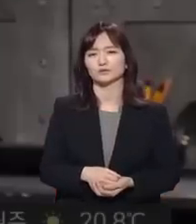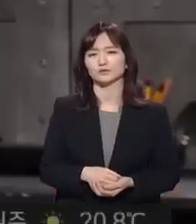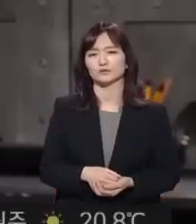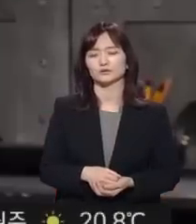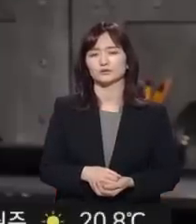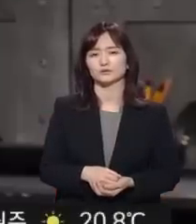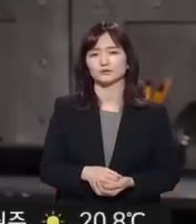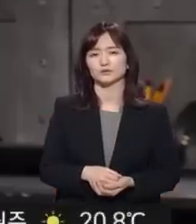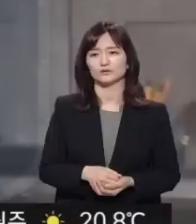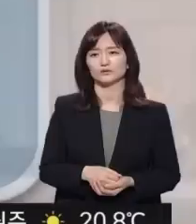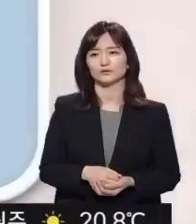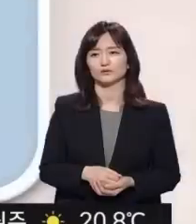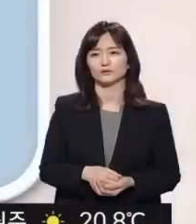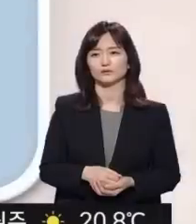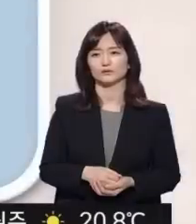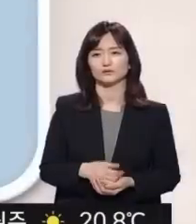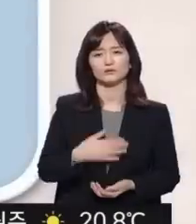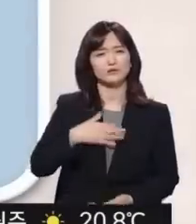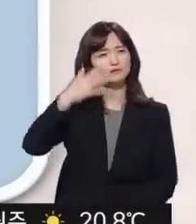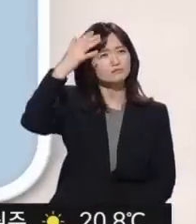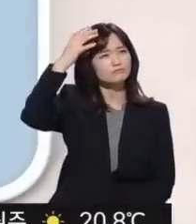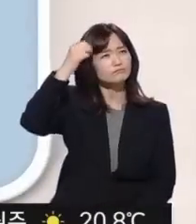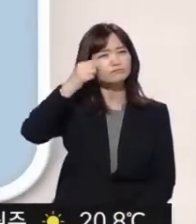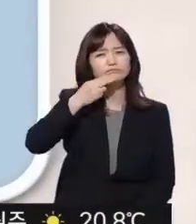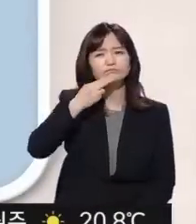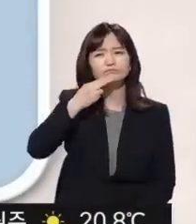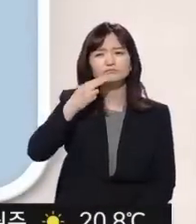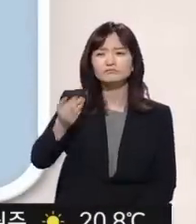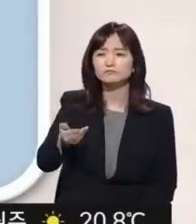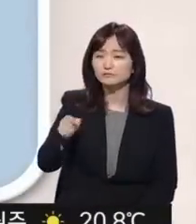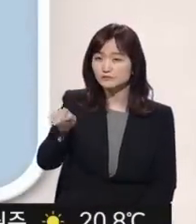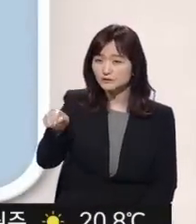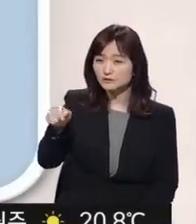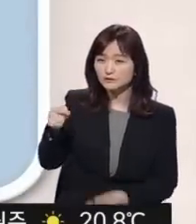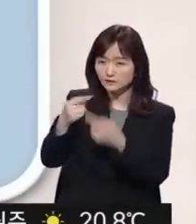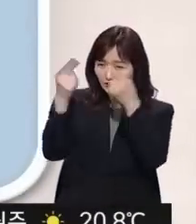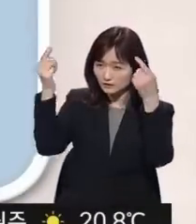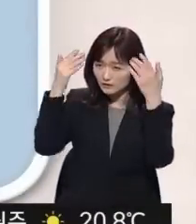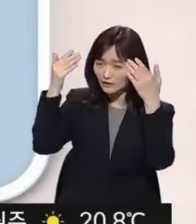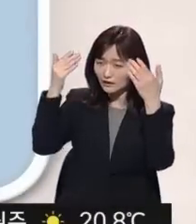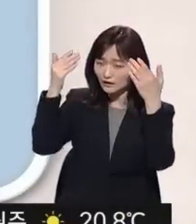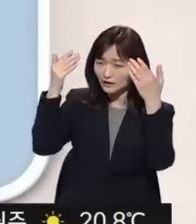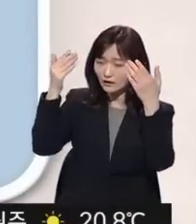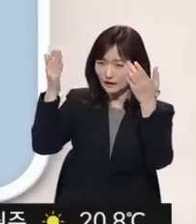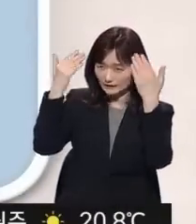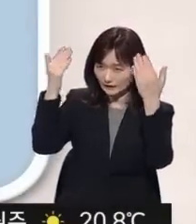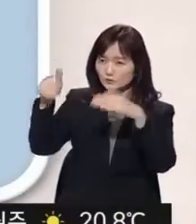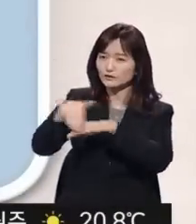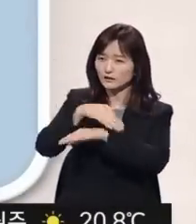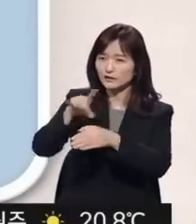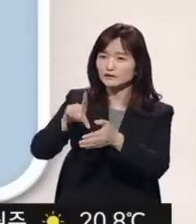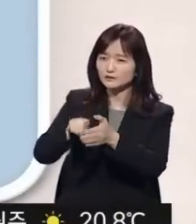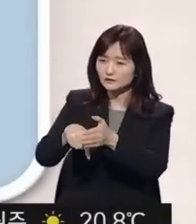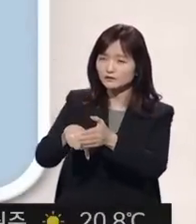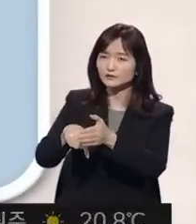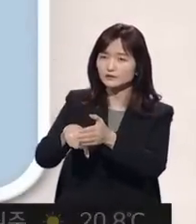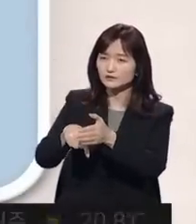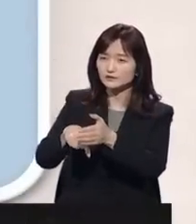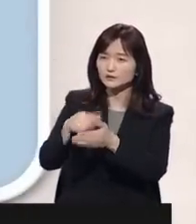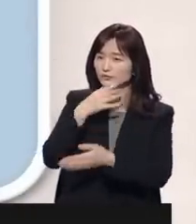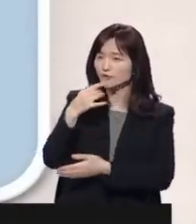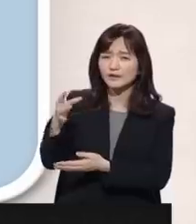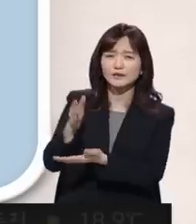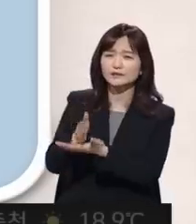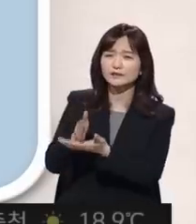되면 나는 기억도 잘 안 나는데 너의 학창시절 때문에 불행하지 마라 이렇게 썼고요. 또 하나 뭐냐면 불행